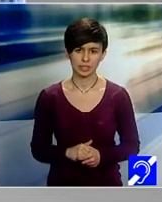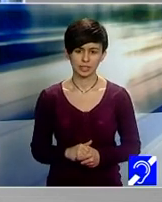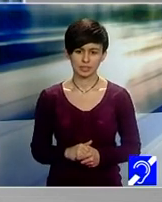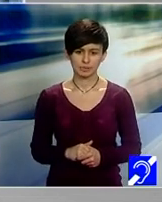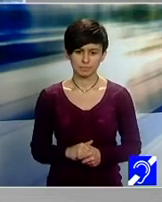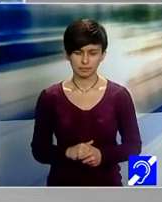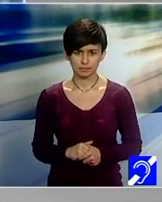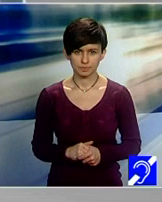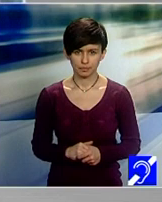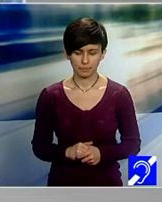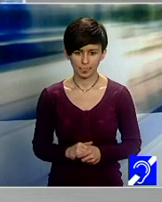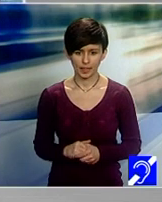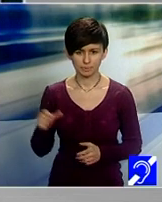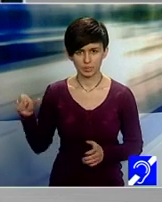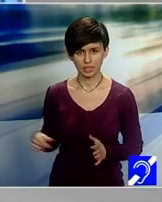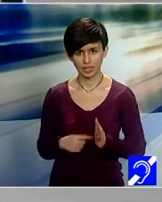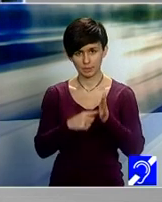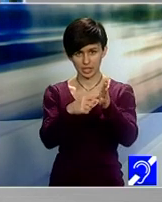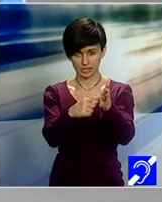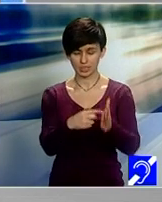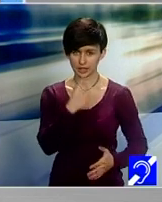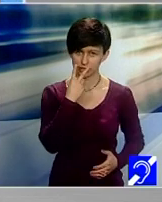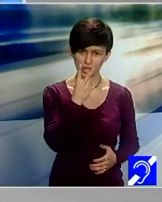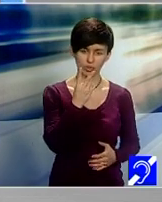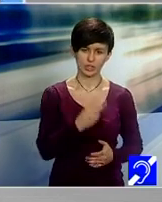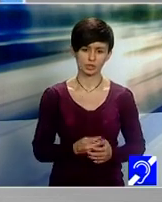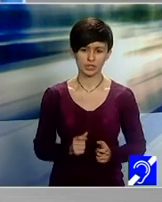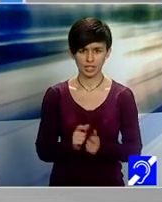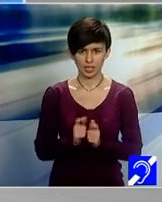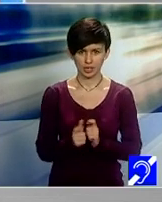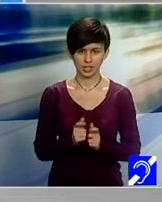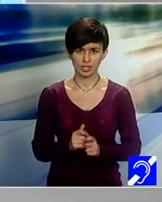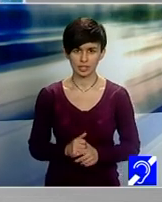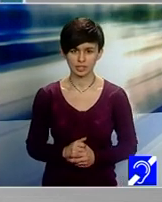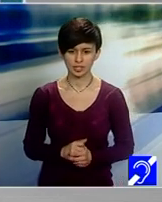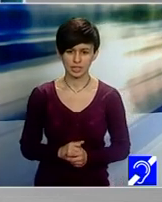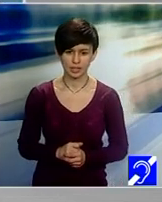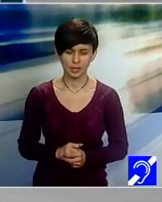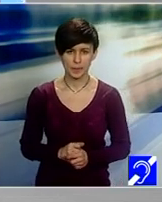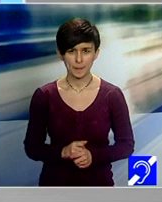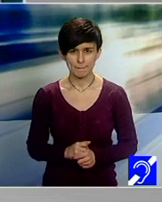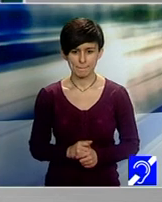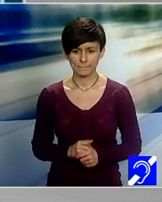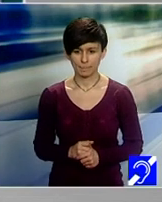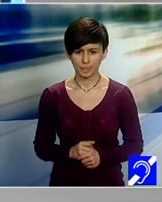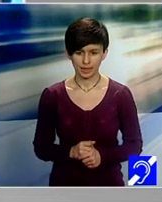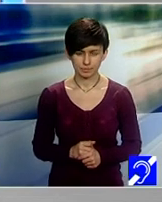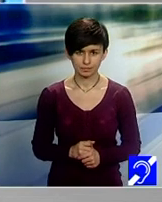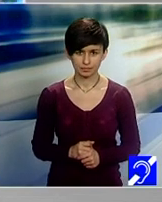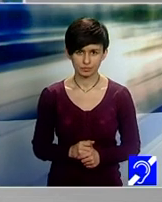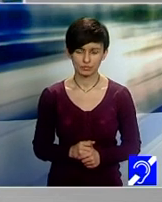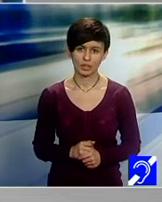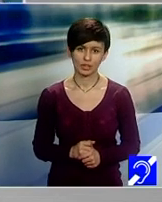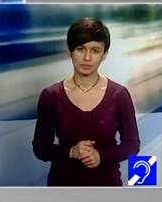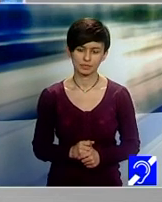care au stat și au văzut creditele în franci elvețieni, cum au ajuns, toate